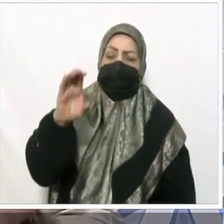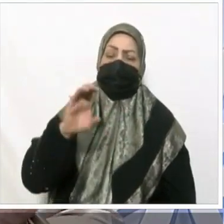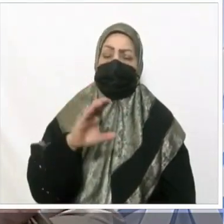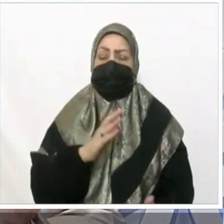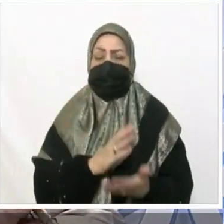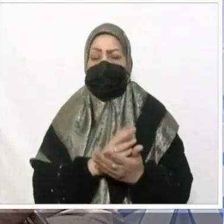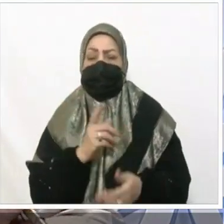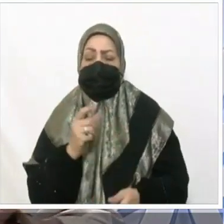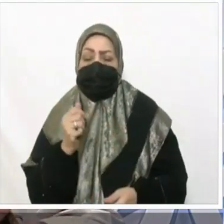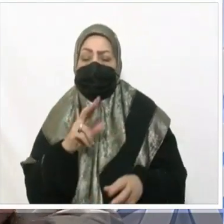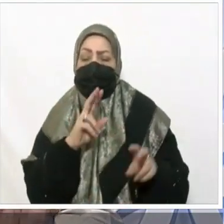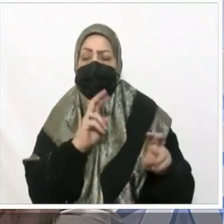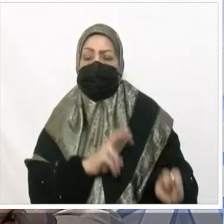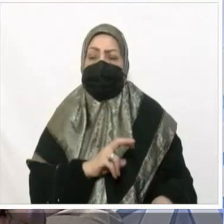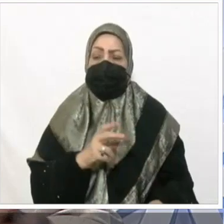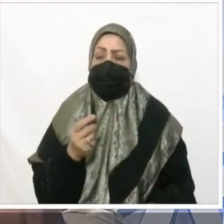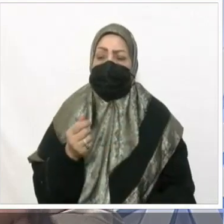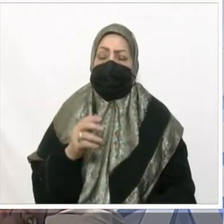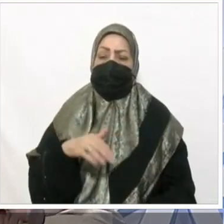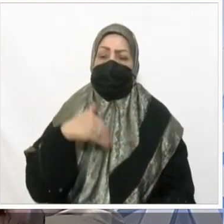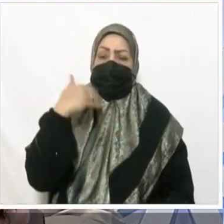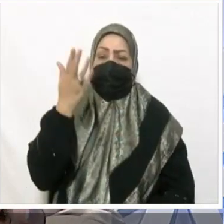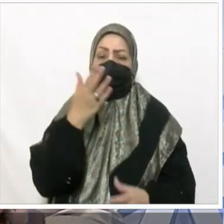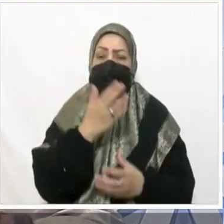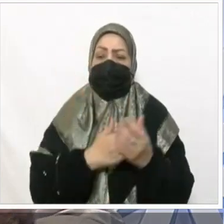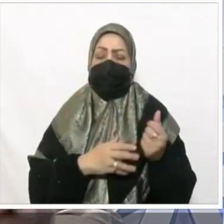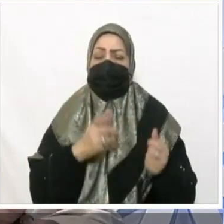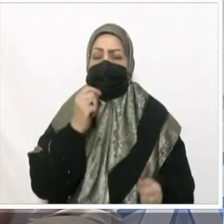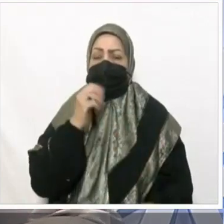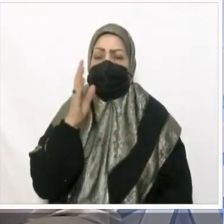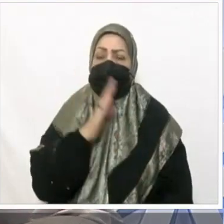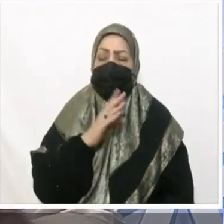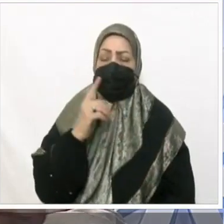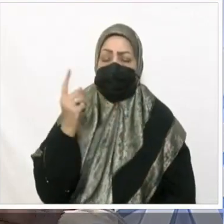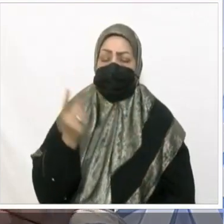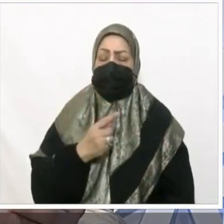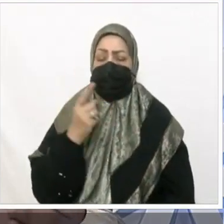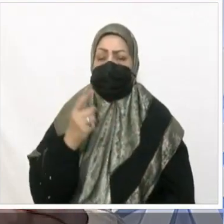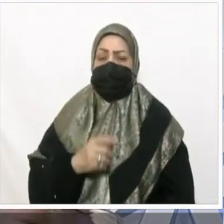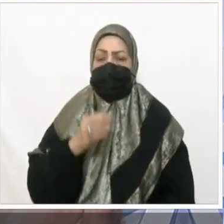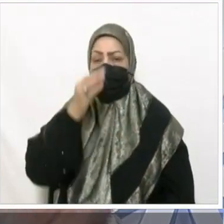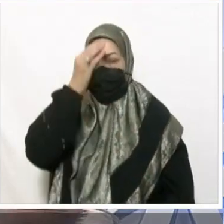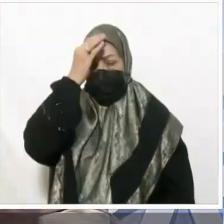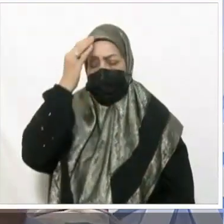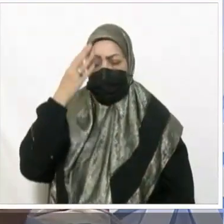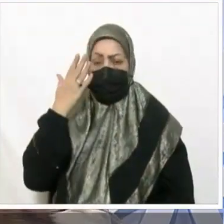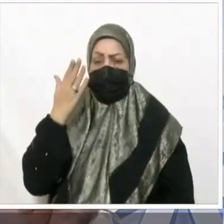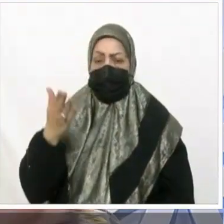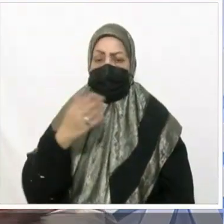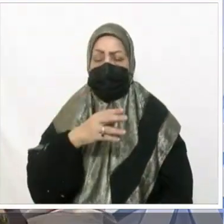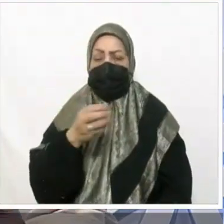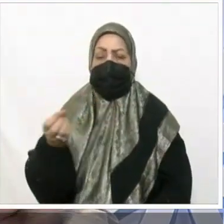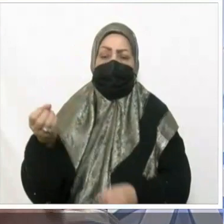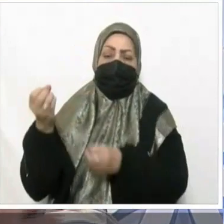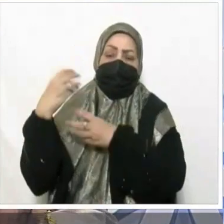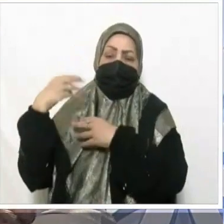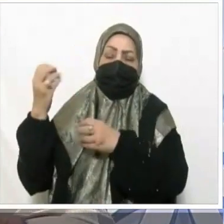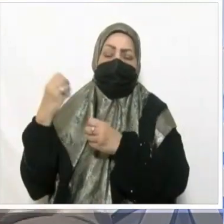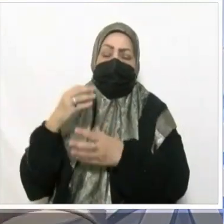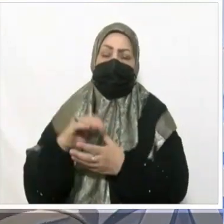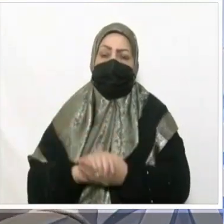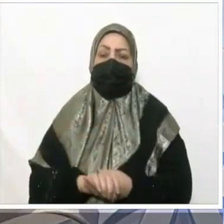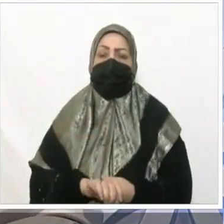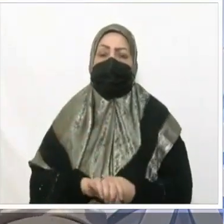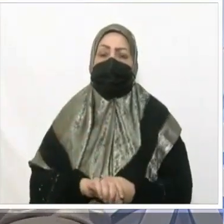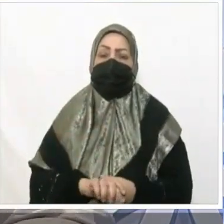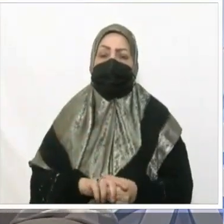فقراء، فأرجو أن يكتب له إن شاء الله أجر الهبة وأجر الصدقة وأجر حتى التحبيس إن شاء